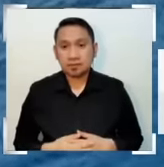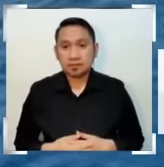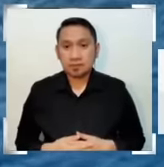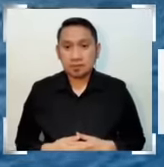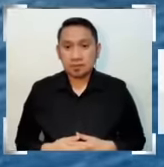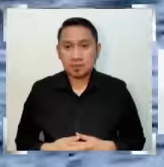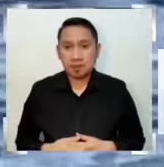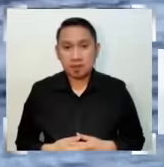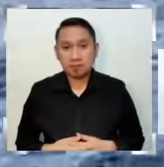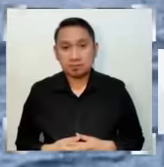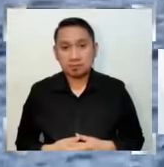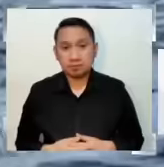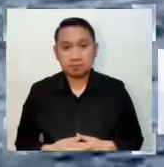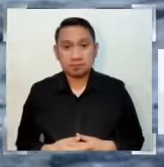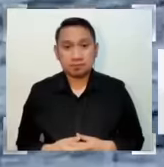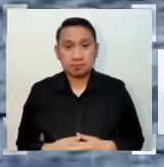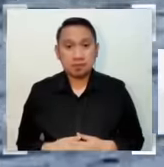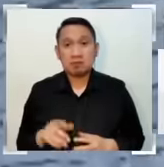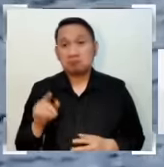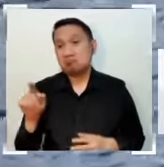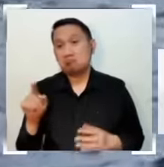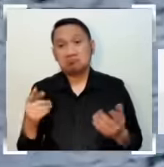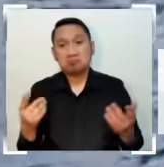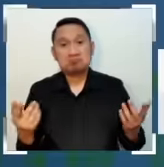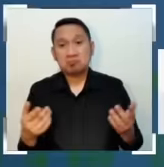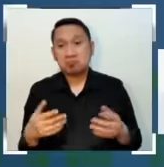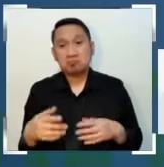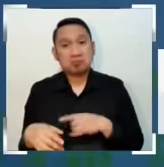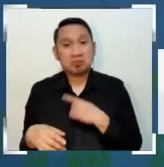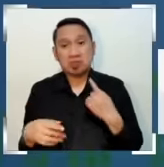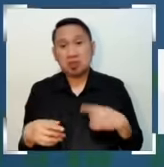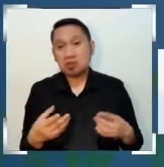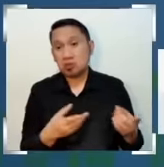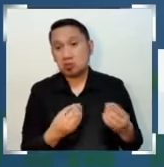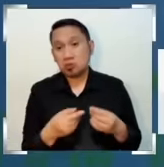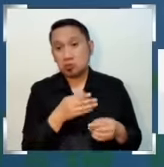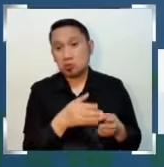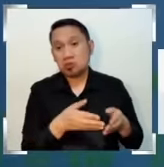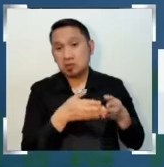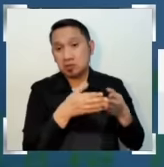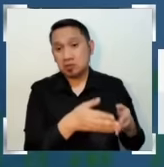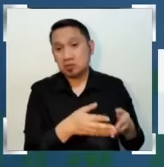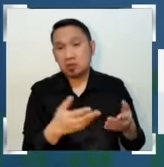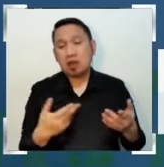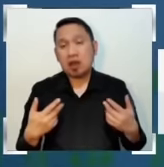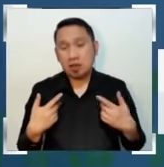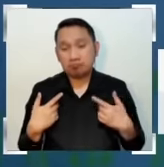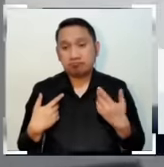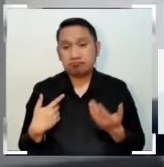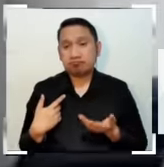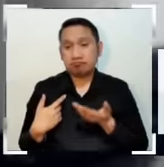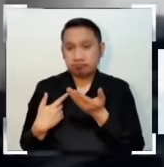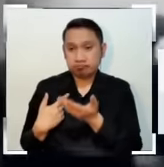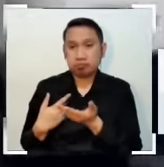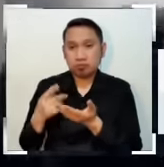Sa bawat pangaharas ng China sa mga barko natin sa West Philippine Sea, diplomatic protest ang kadalasang tugon ng